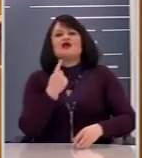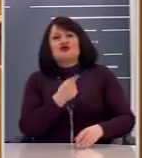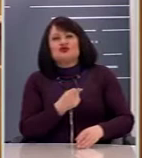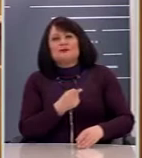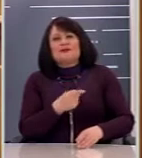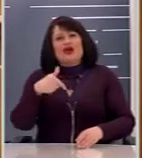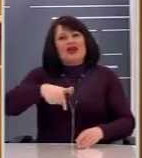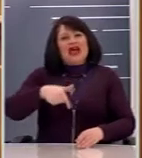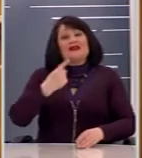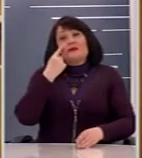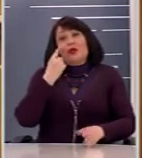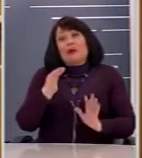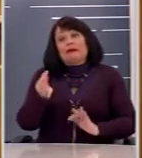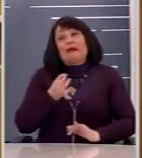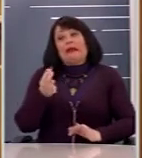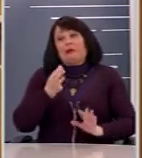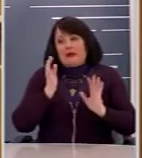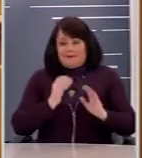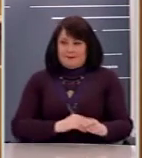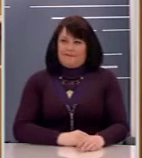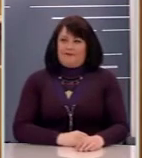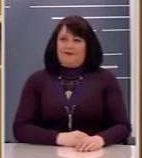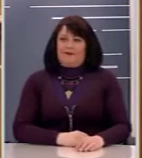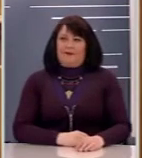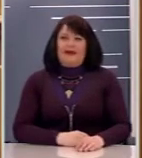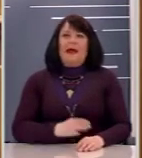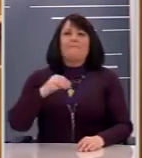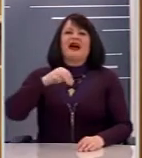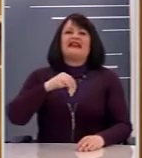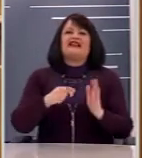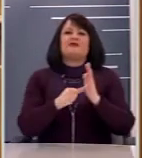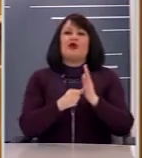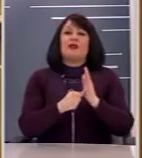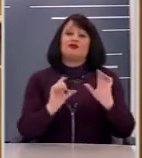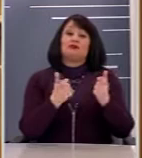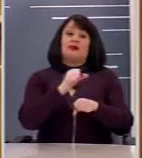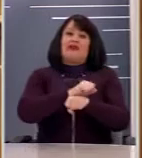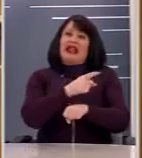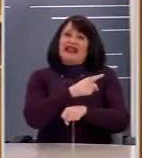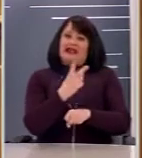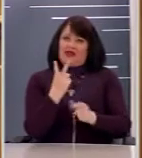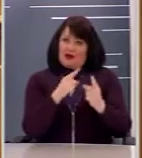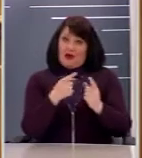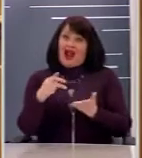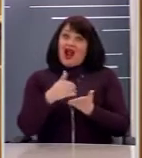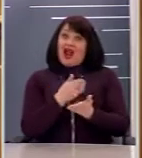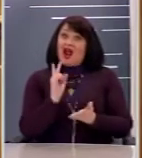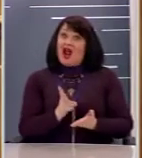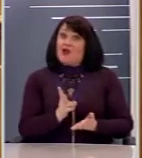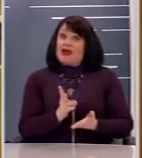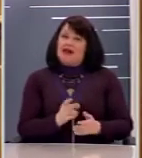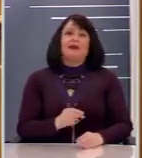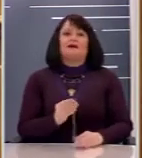ο κ. Γεωργιάδης. Λοιπόν, ως γνωστόν ο κ. Μαρτίνης κρατείται για δύο κακουργήματα. Ένα για